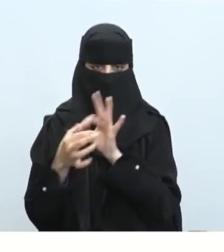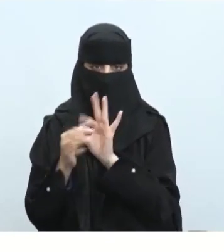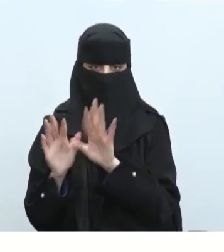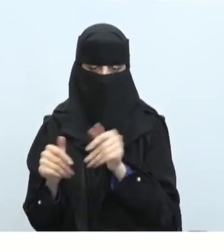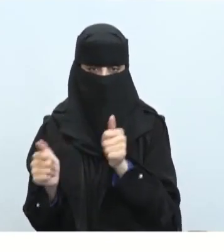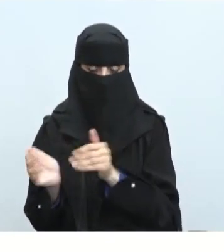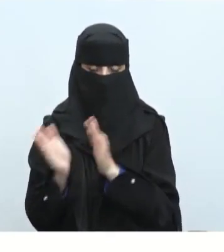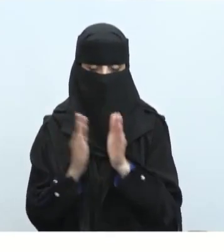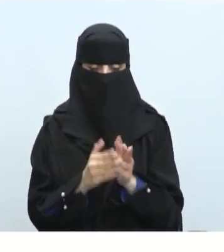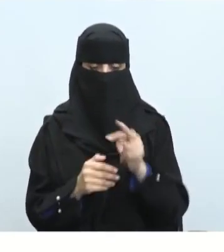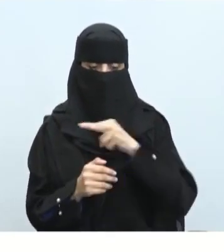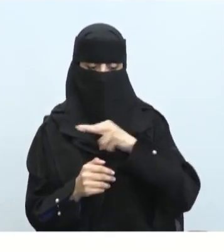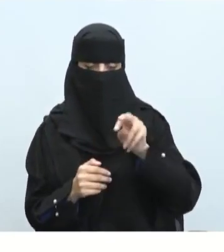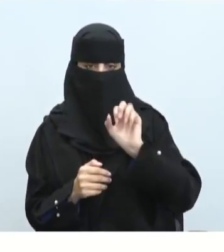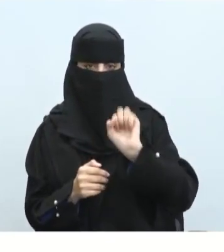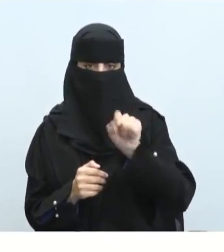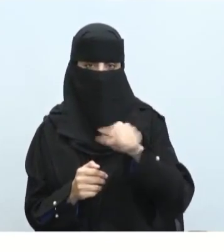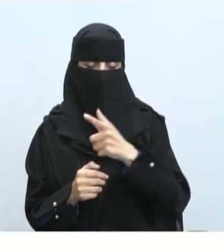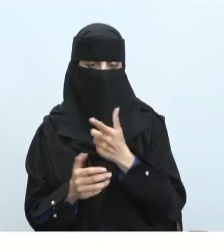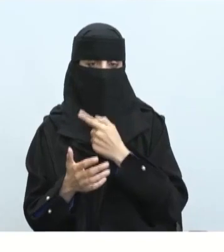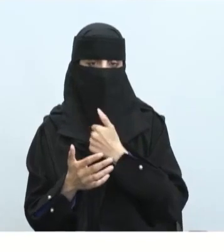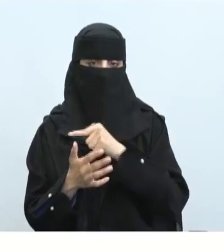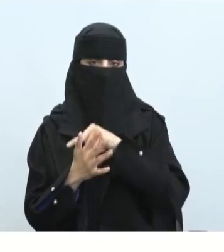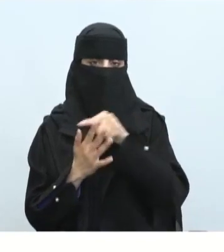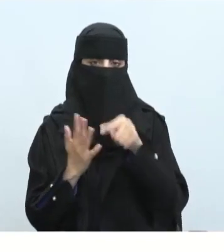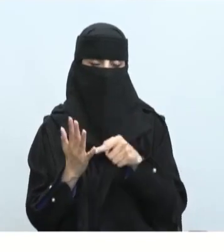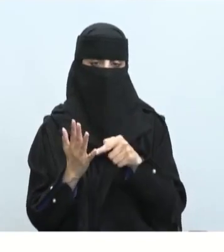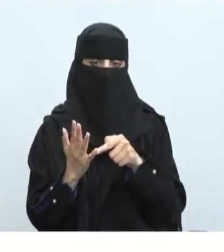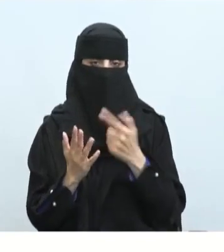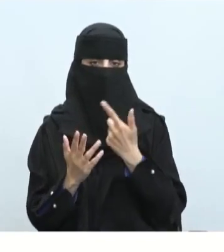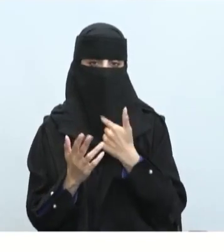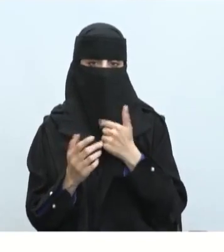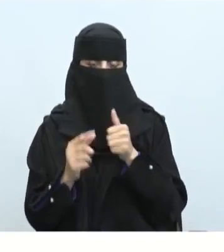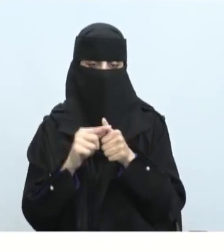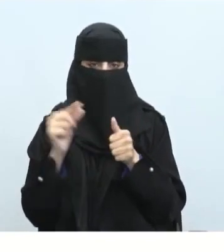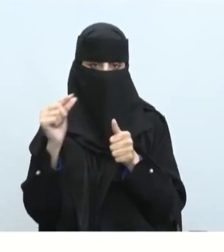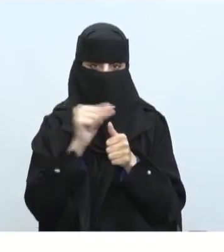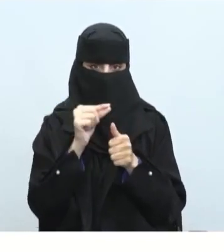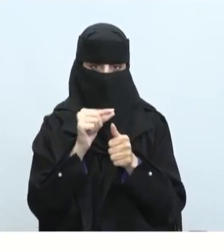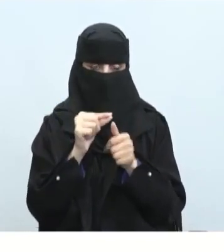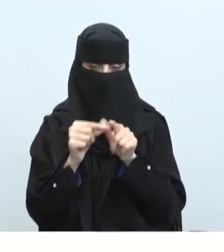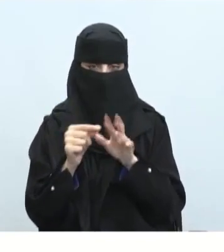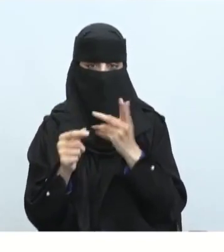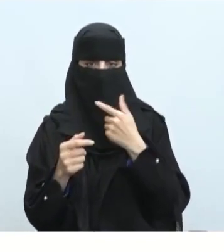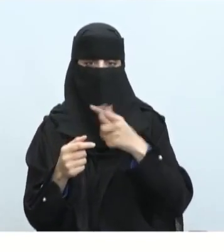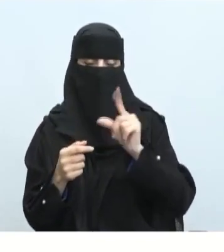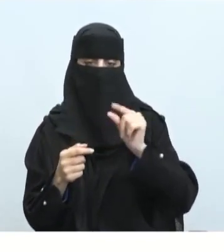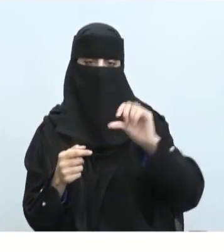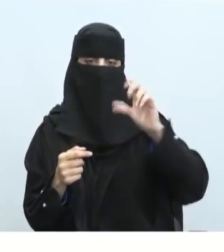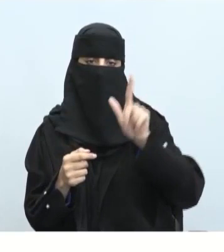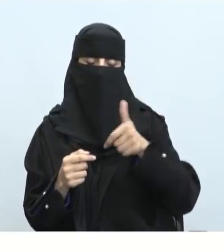اخوك اسم من الاسماء الخمسه عندما يكون اسما لحرف ناسخ